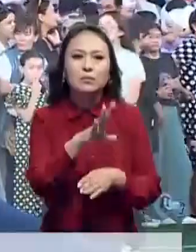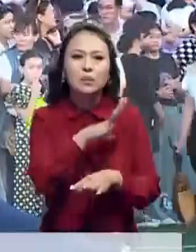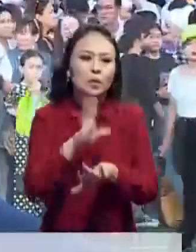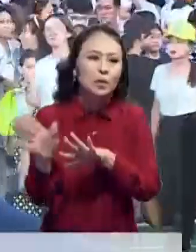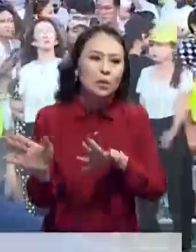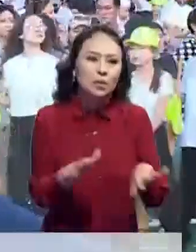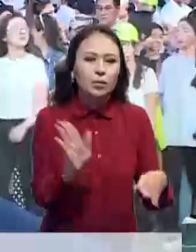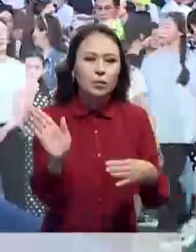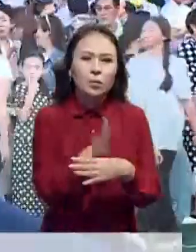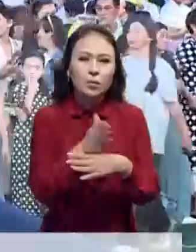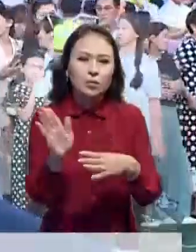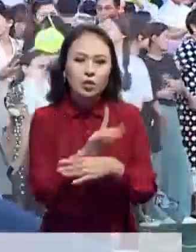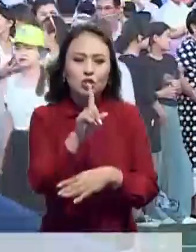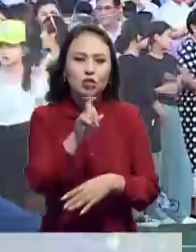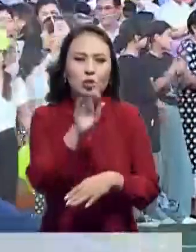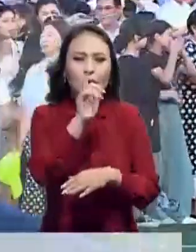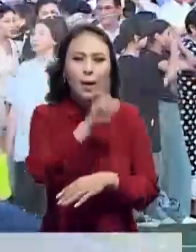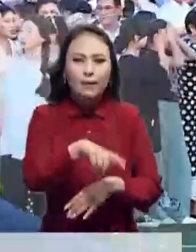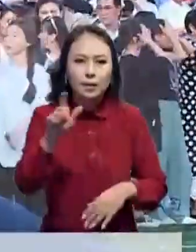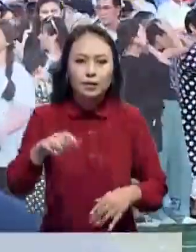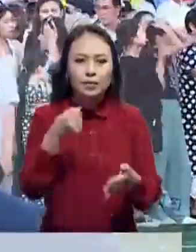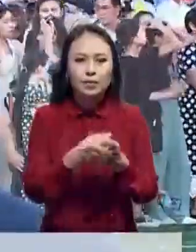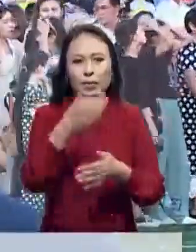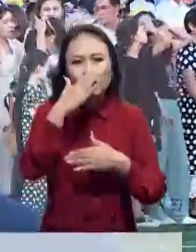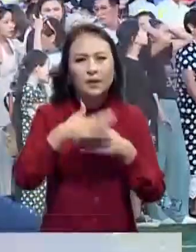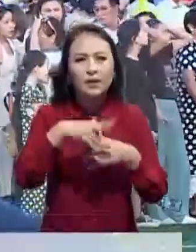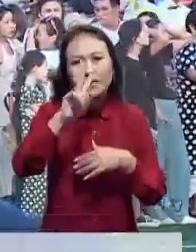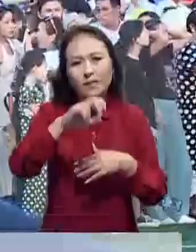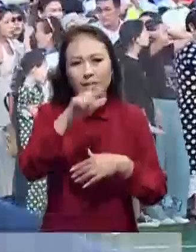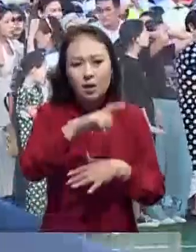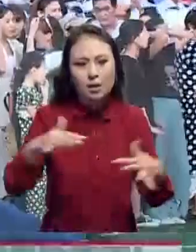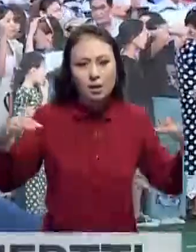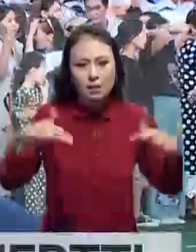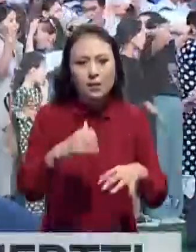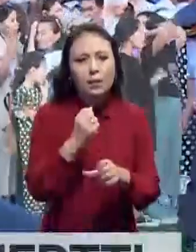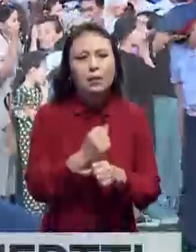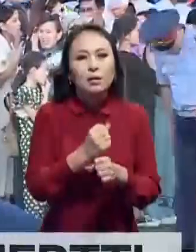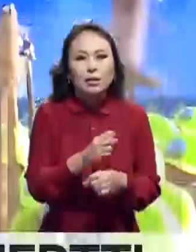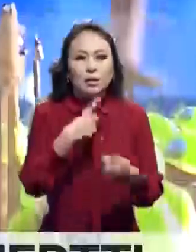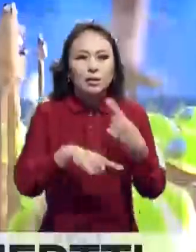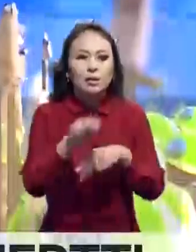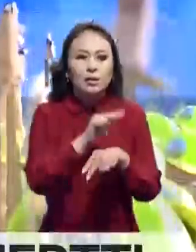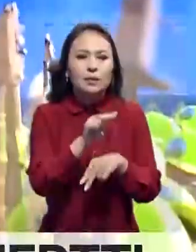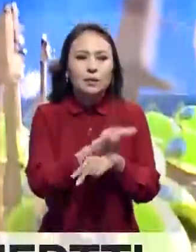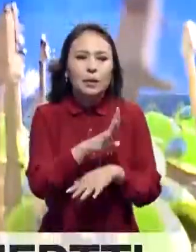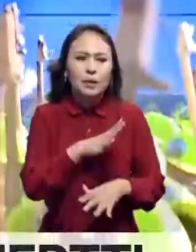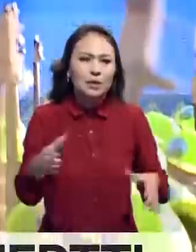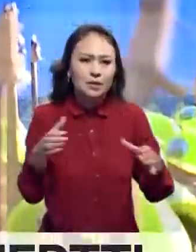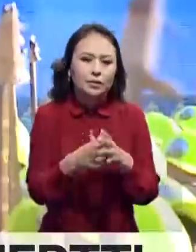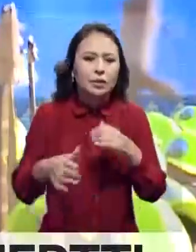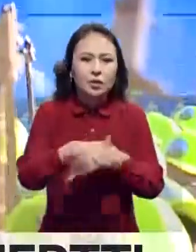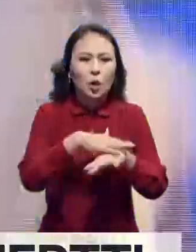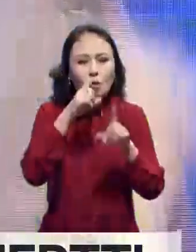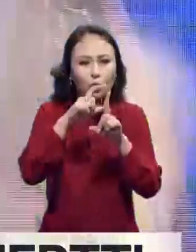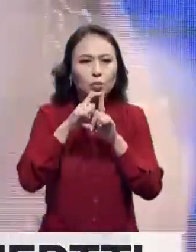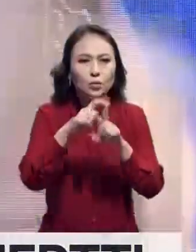кейін бөлек-бөлек 100 адамнан 200 адам жинап, оны біздің мына спорт залымыз бар, сонда қайталап үйретіп отырдық. Жиналған жұртшылық алдында сөз